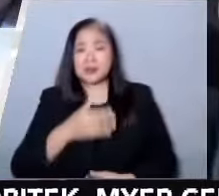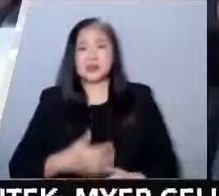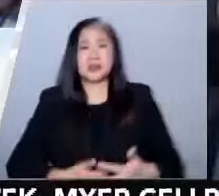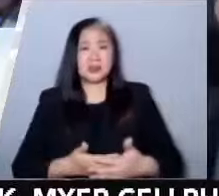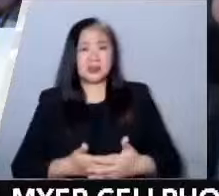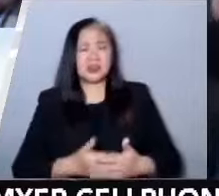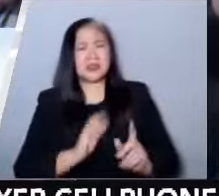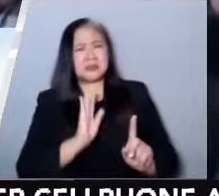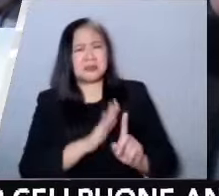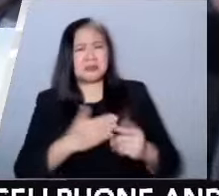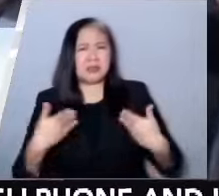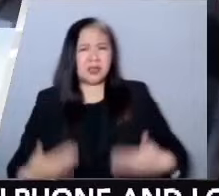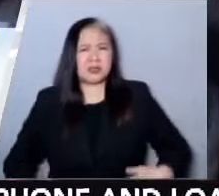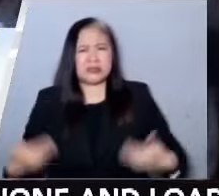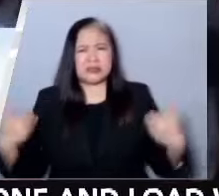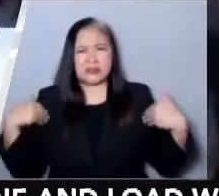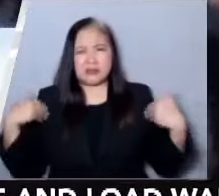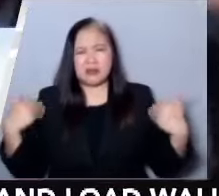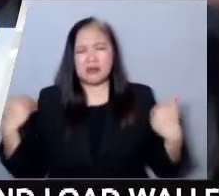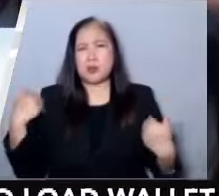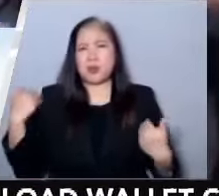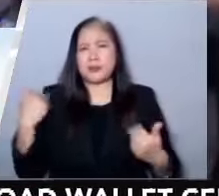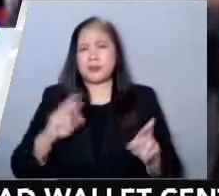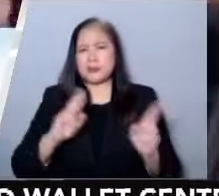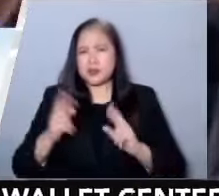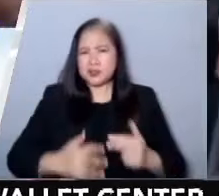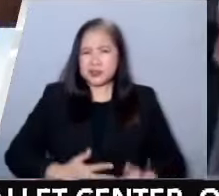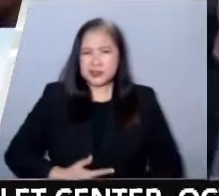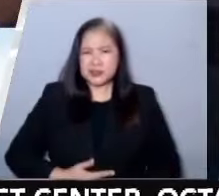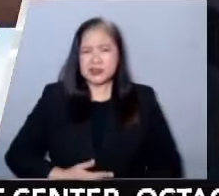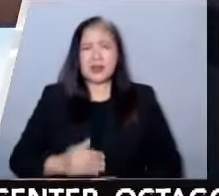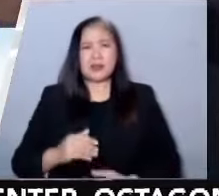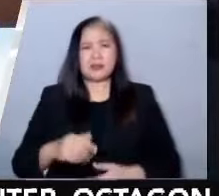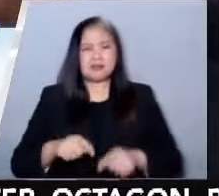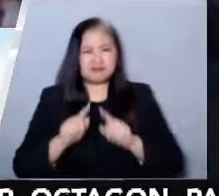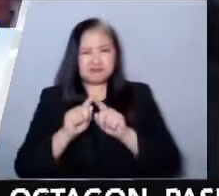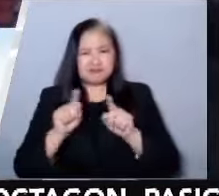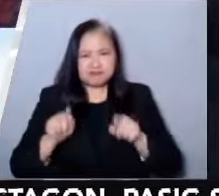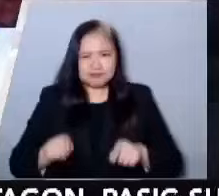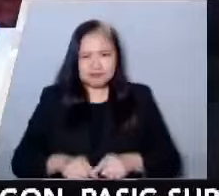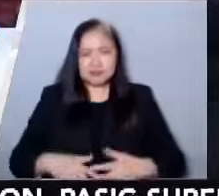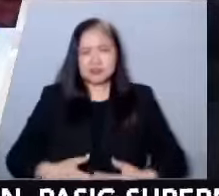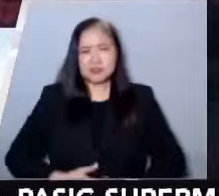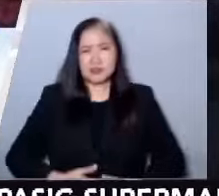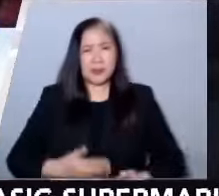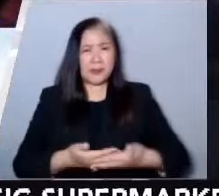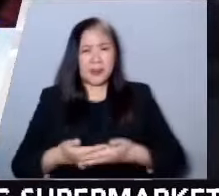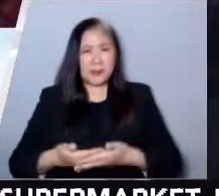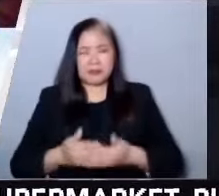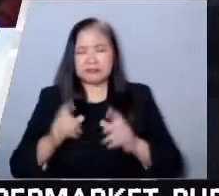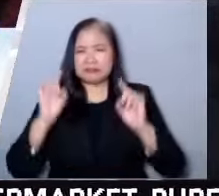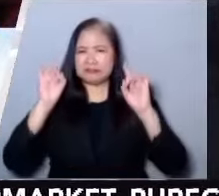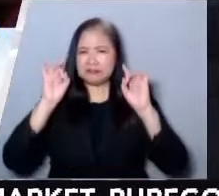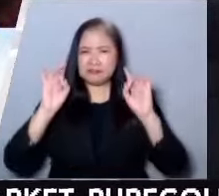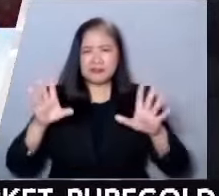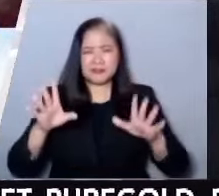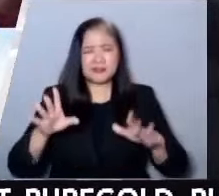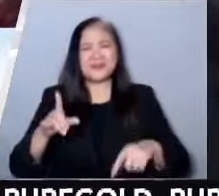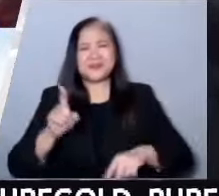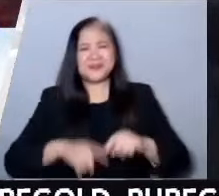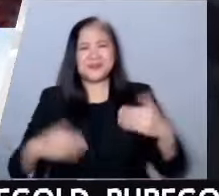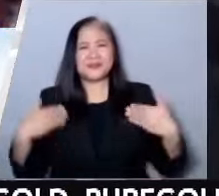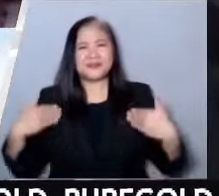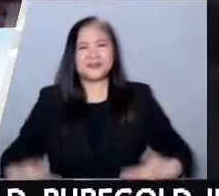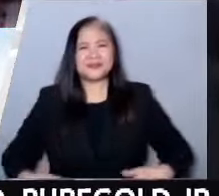ang matris at kung mabuo man ang bata ay ah napaka high risk nung pregnancy dahil hindi pa talagang hindi pa kayo ng katawan eh yung